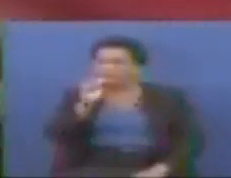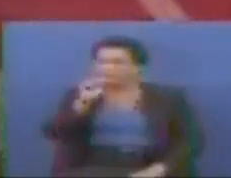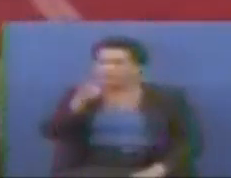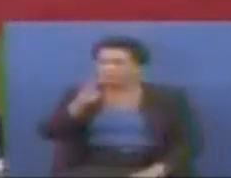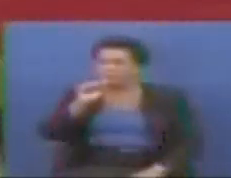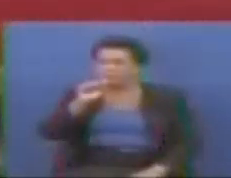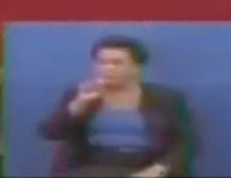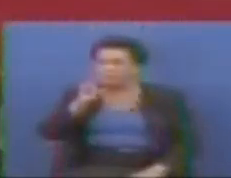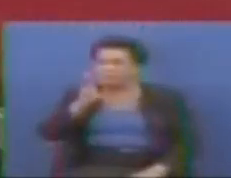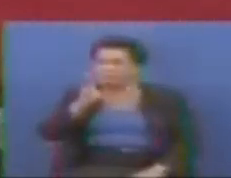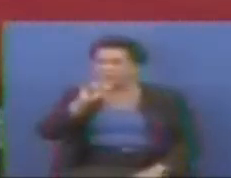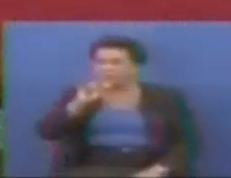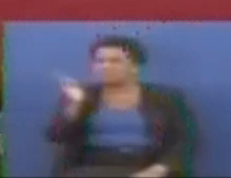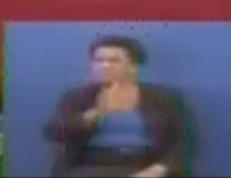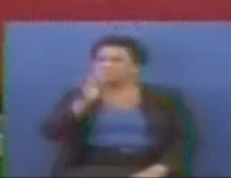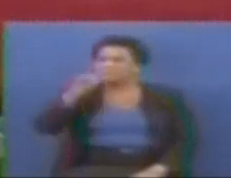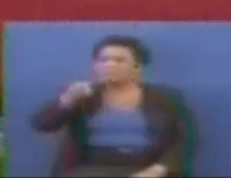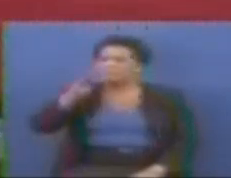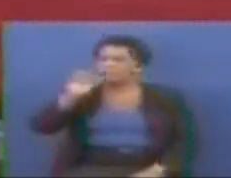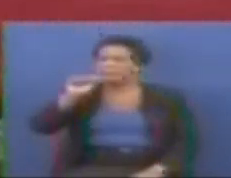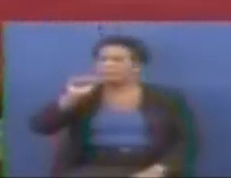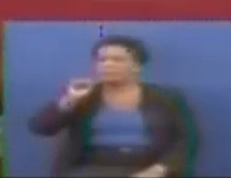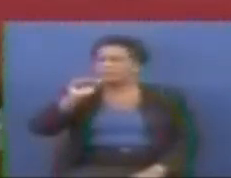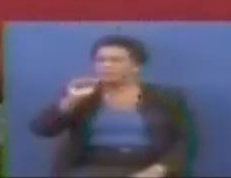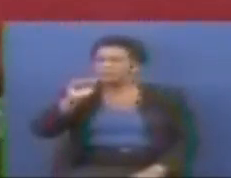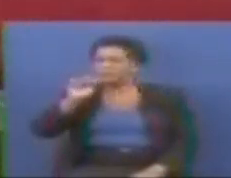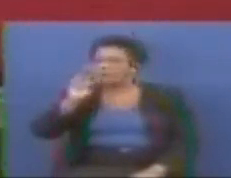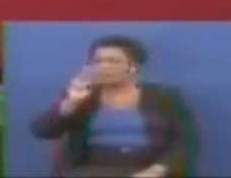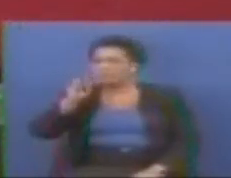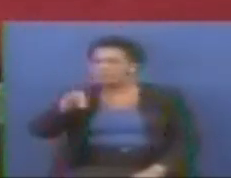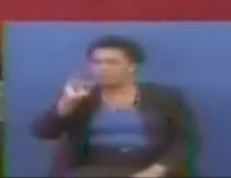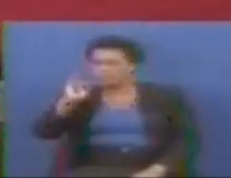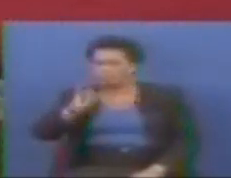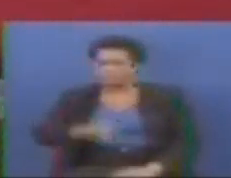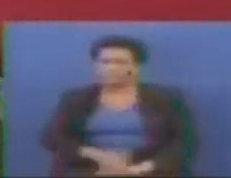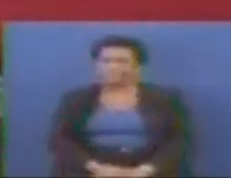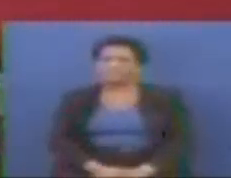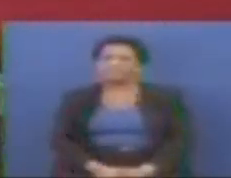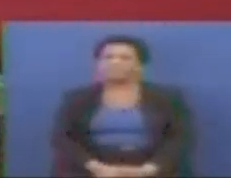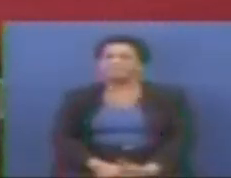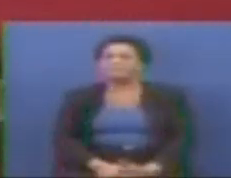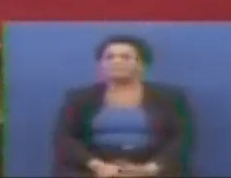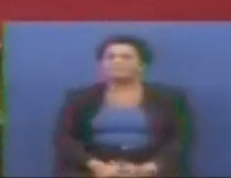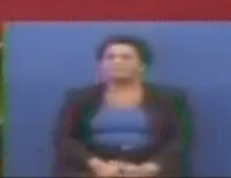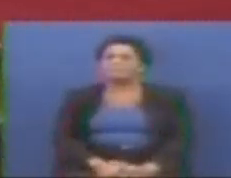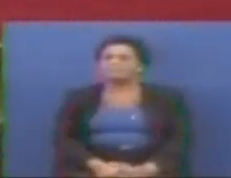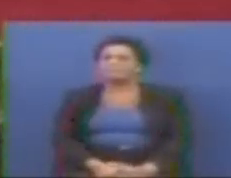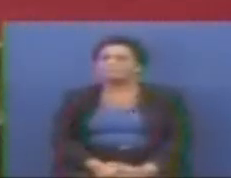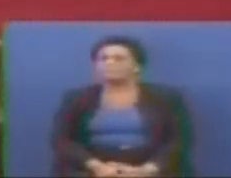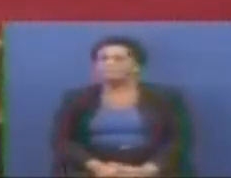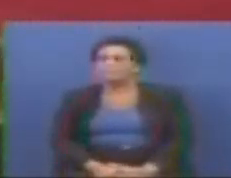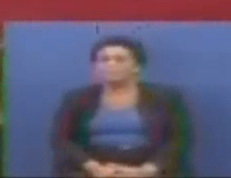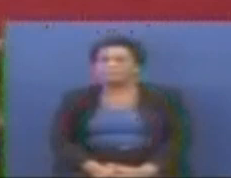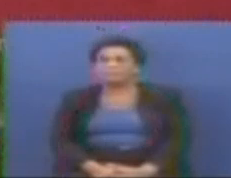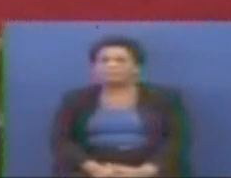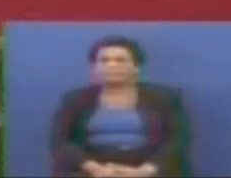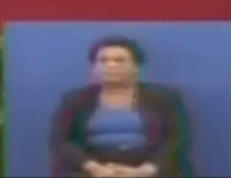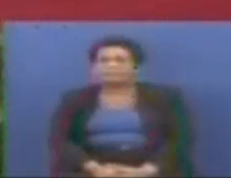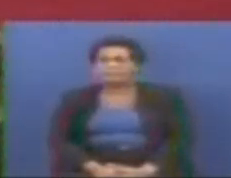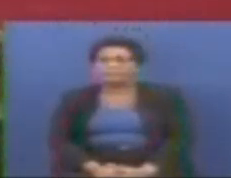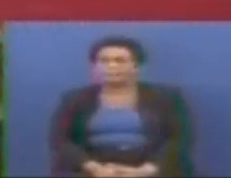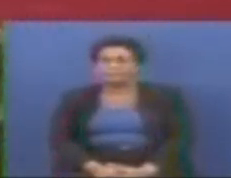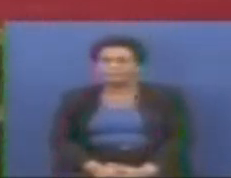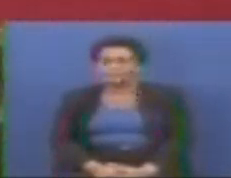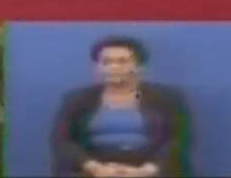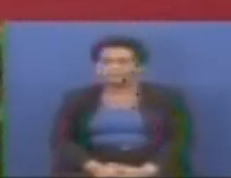imetelekezwa, itapatikana na kupelekwa kituoni. Na kundi la tatu ni bodaboda ambayo yenyewe imehusika kwenye